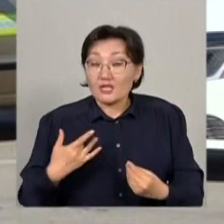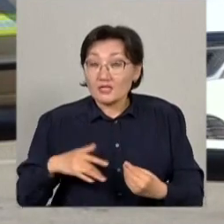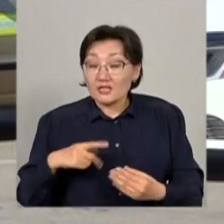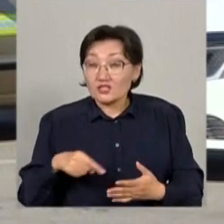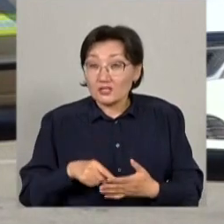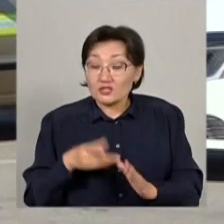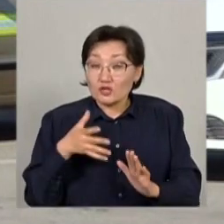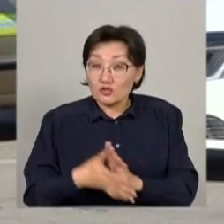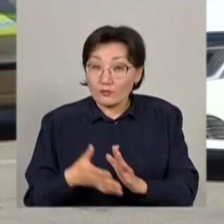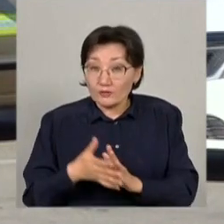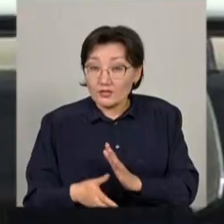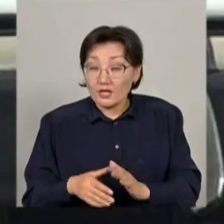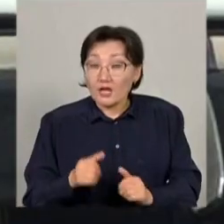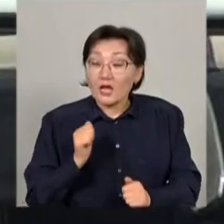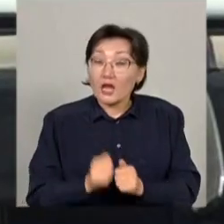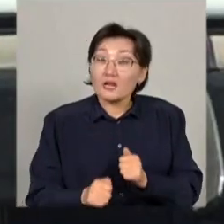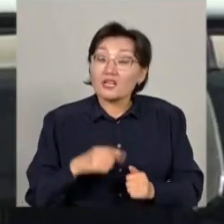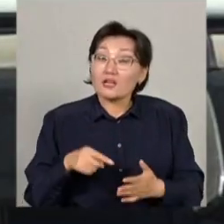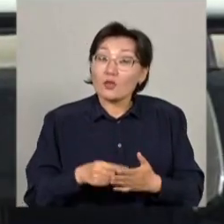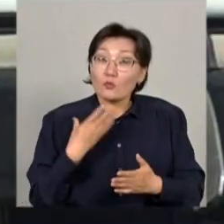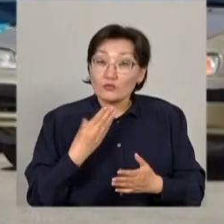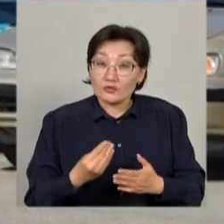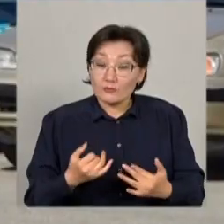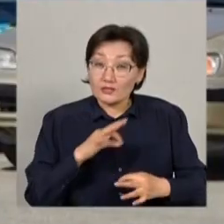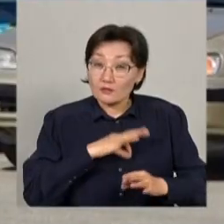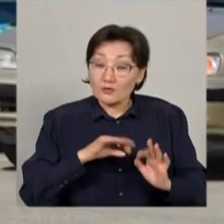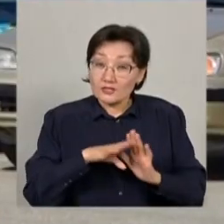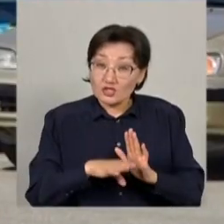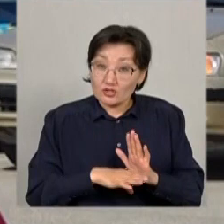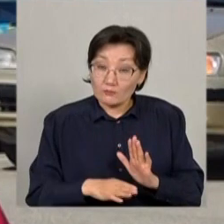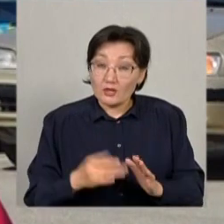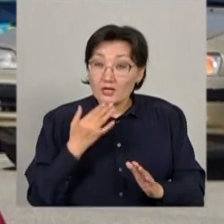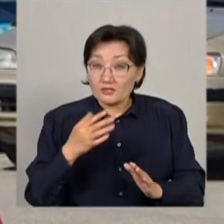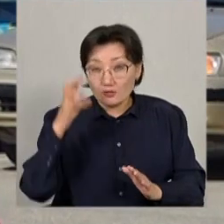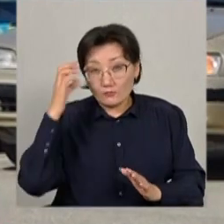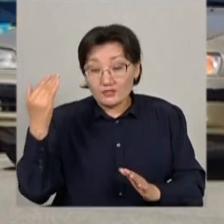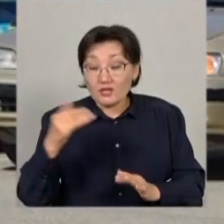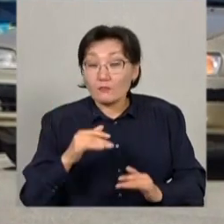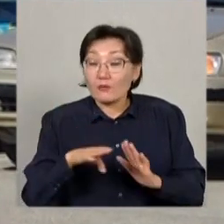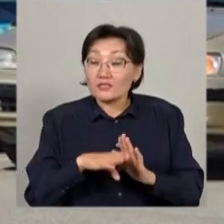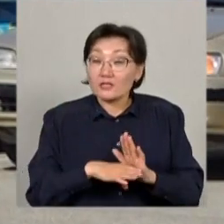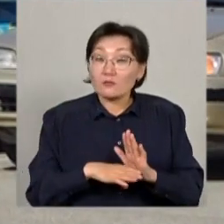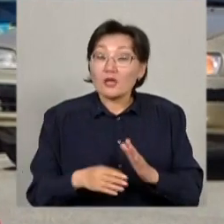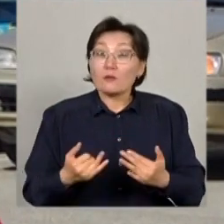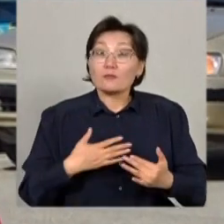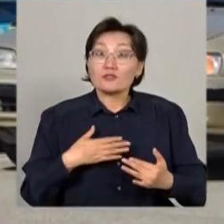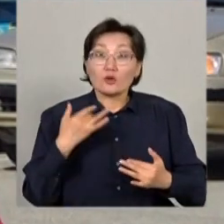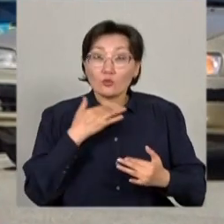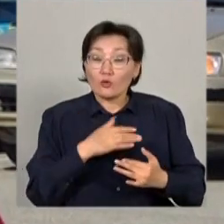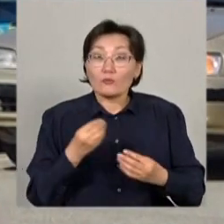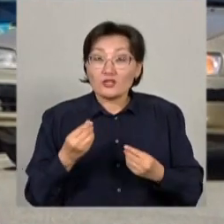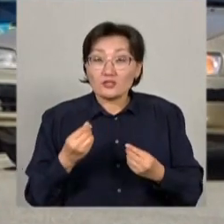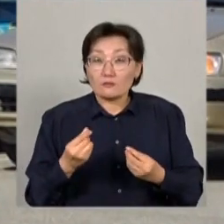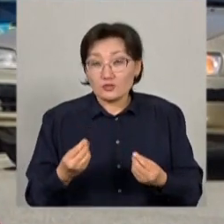ақшасын бәрі әр қалаға өзінікі. Біз қазіргі пайдаланып отқан бағдарламаларымыз шетелдік бағдарлама болғандықтан біздің көп ақшаларымыз,